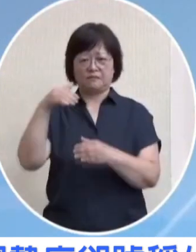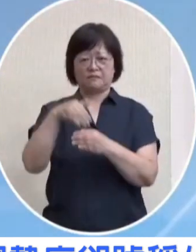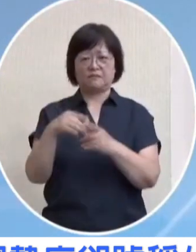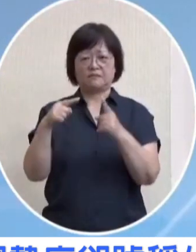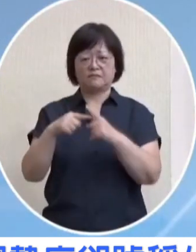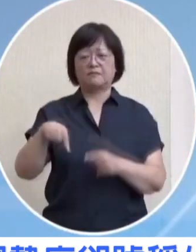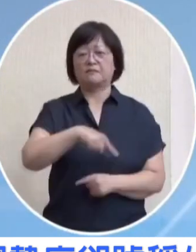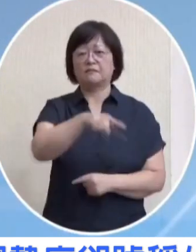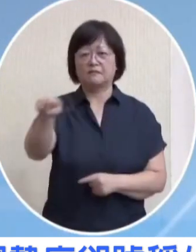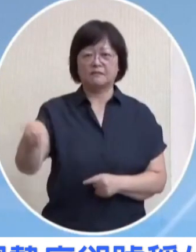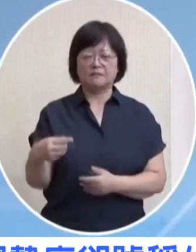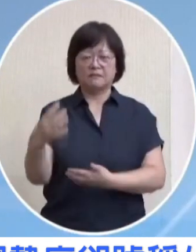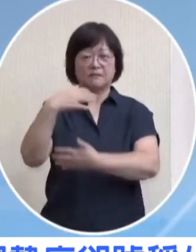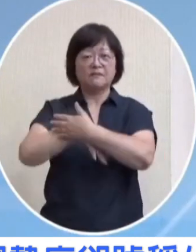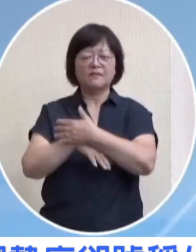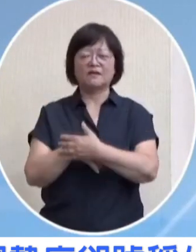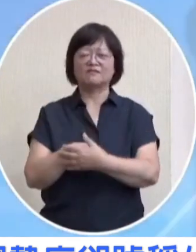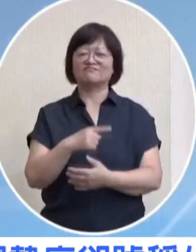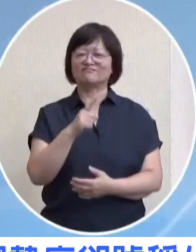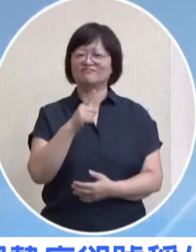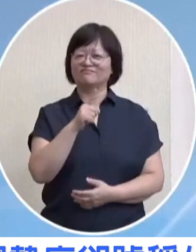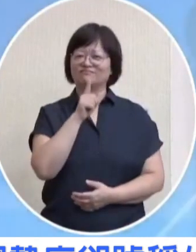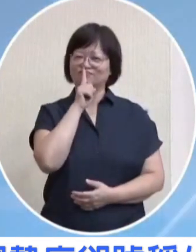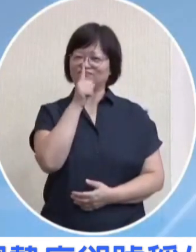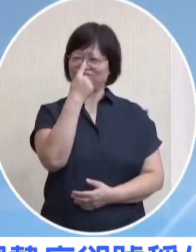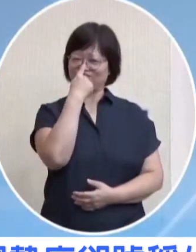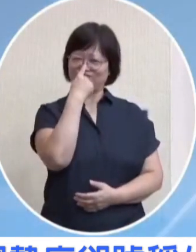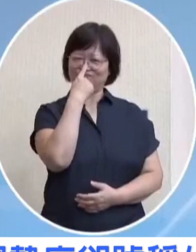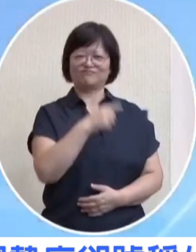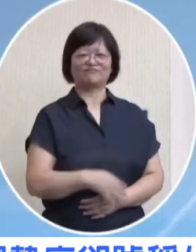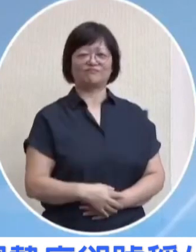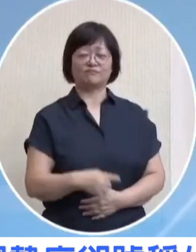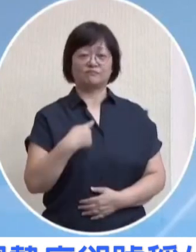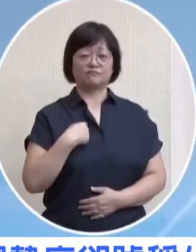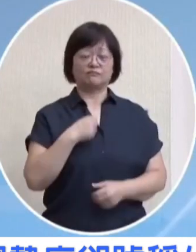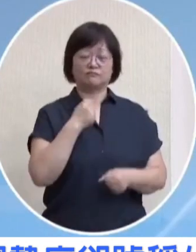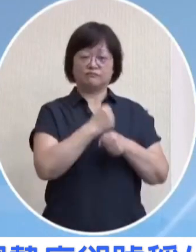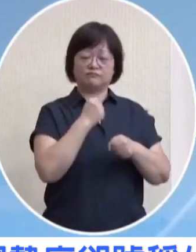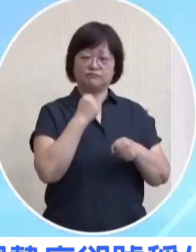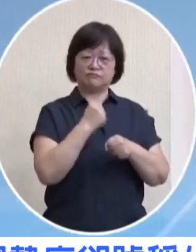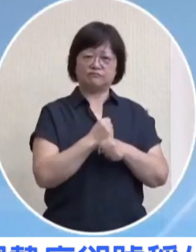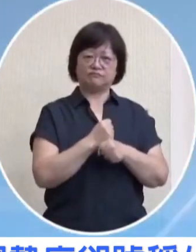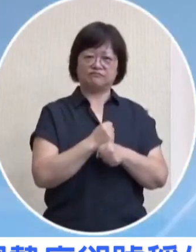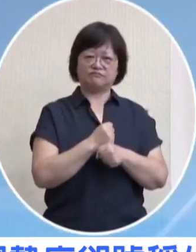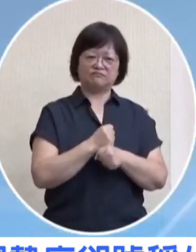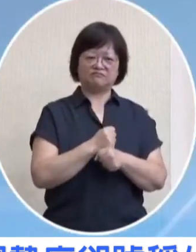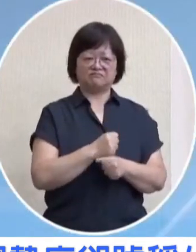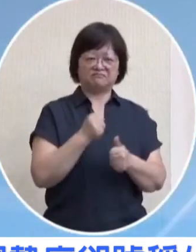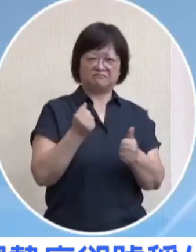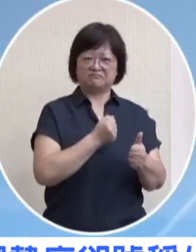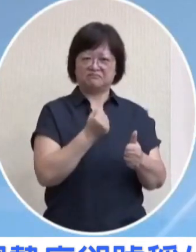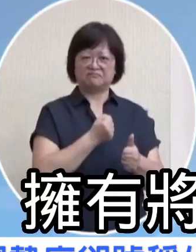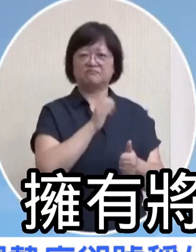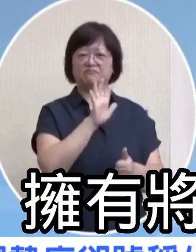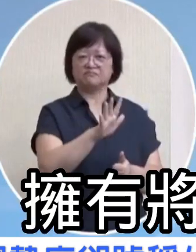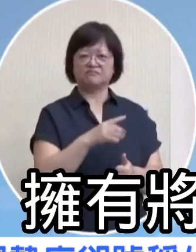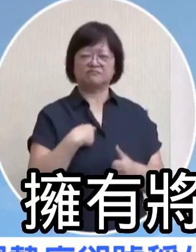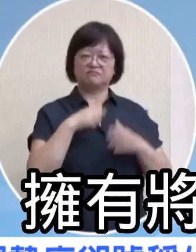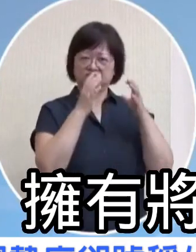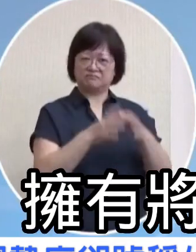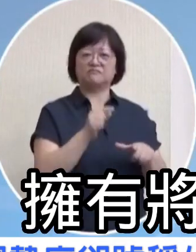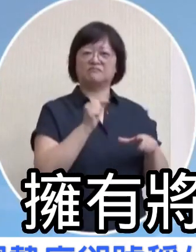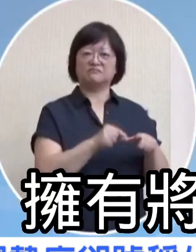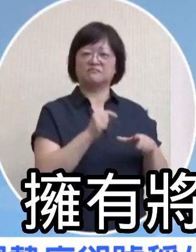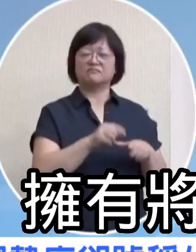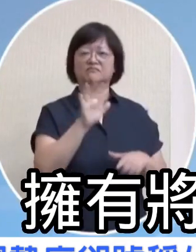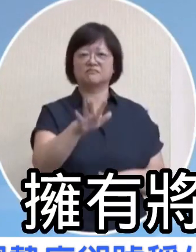备经营管理的企业家，是一位具有拥有